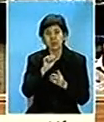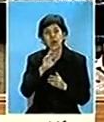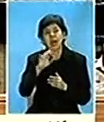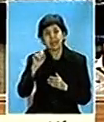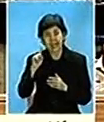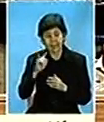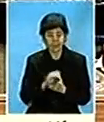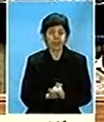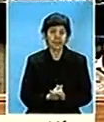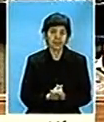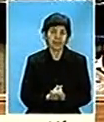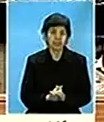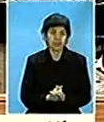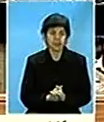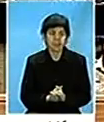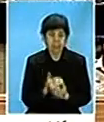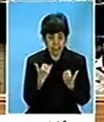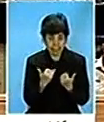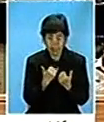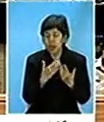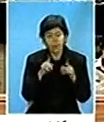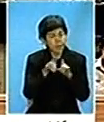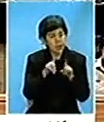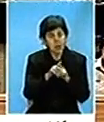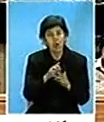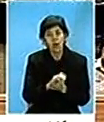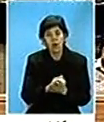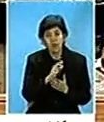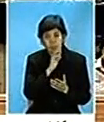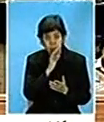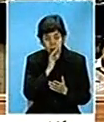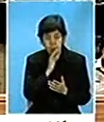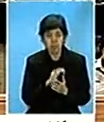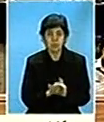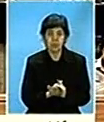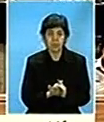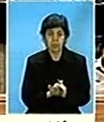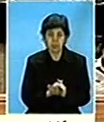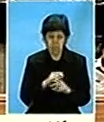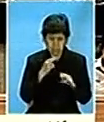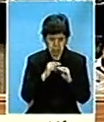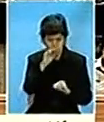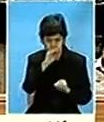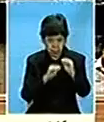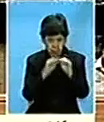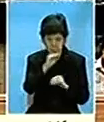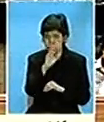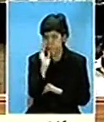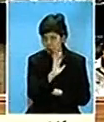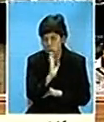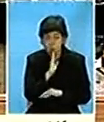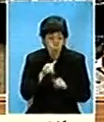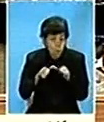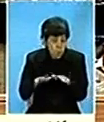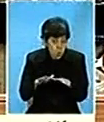ในชุดต่อไปนะครับหลักการเหมือนเดิมครับก็คือห้ามสลับที่นะฮะถ้าใครไม่อยู่เว